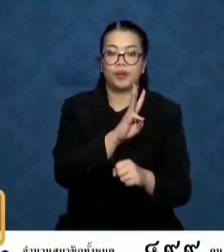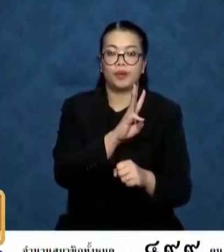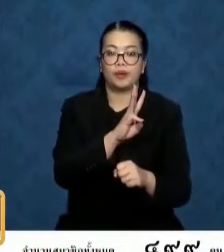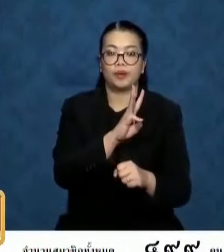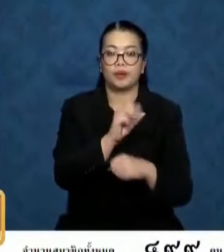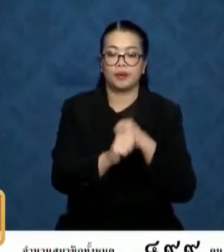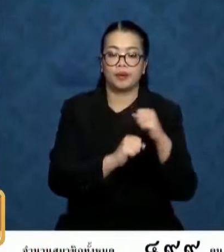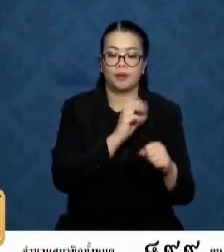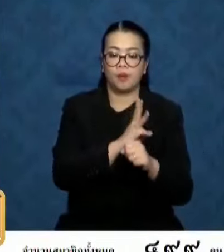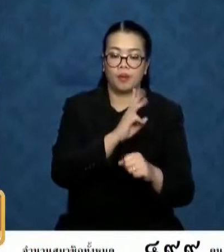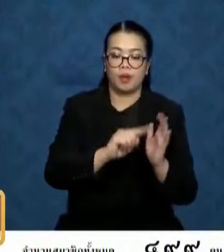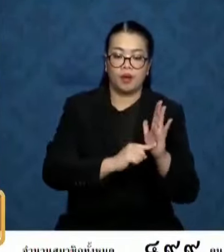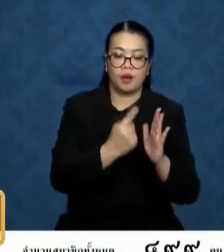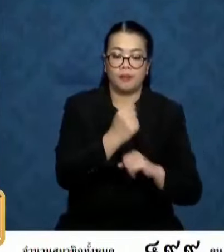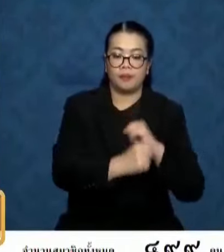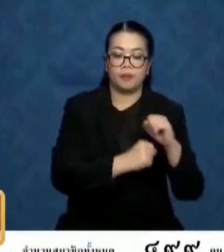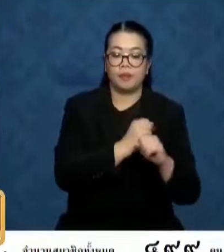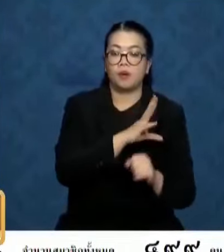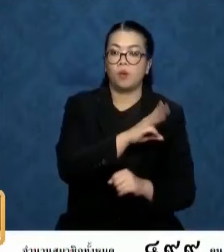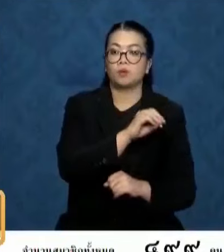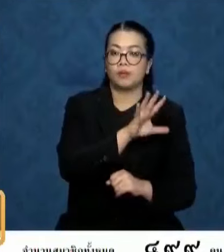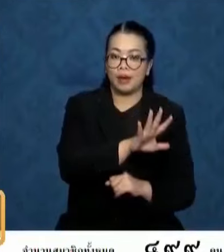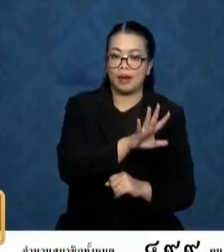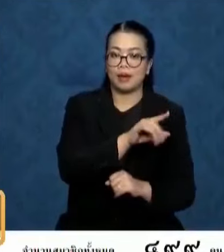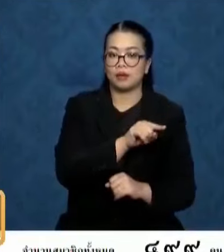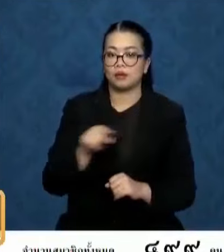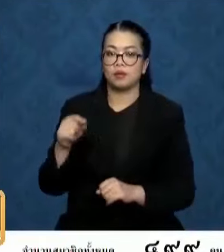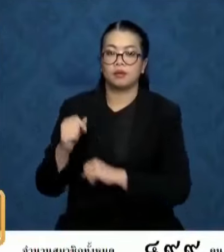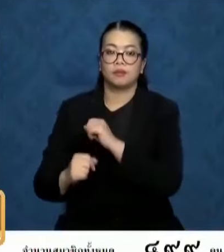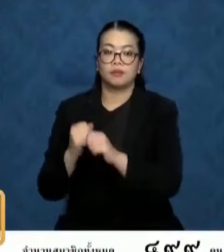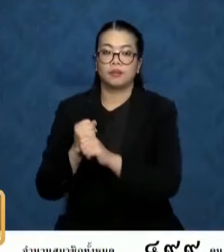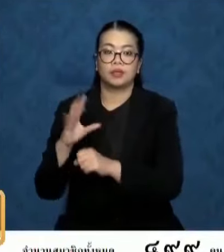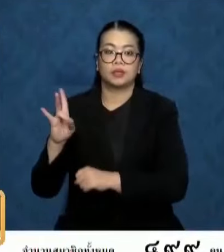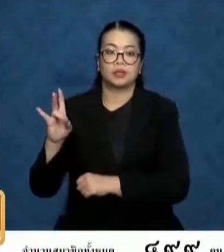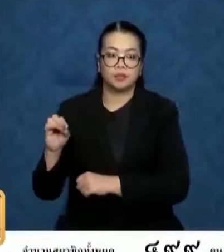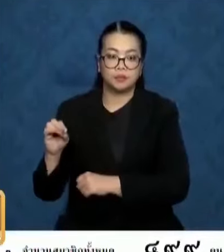ตั้งกระปี 6-5 ถึงปี 7-0